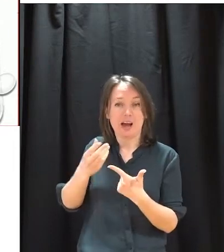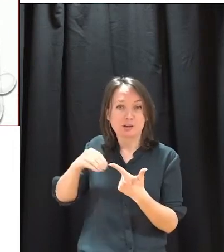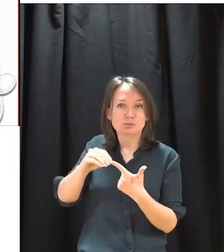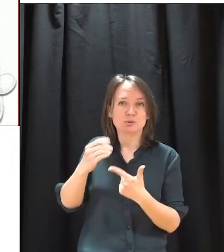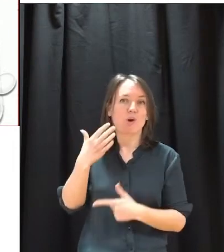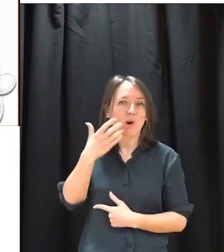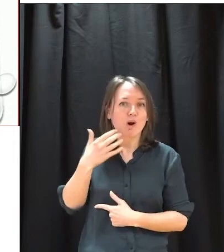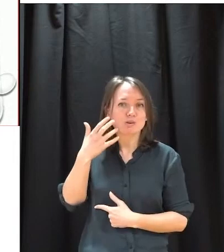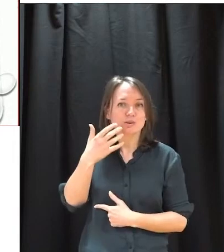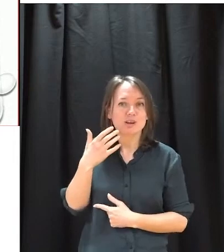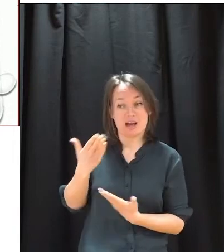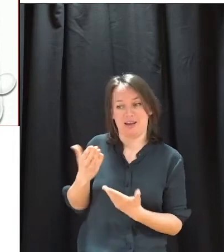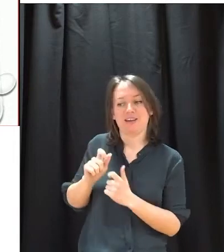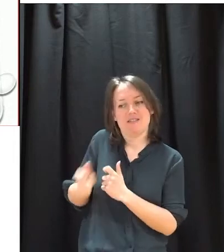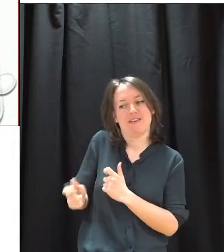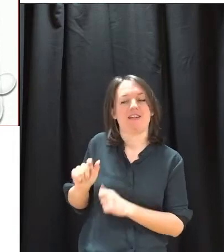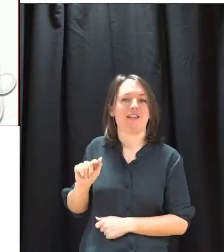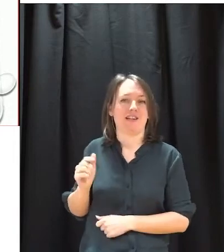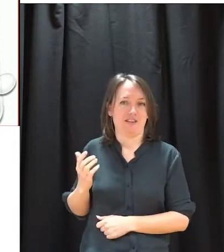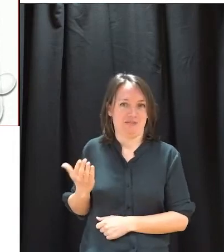Et donc,